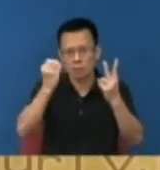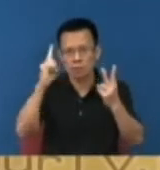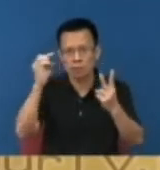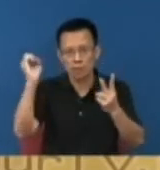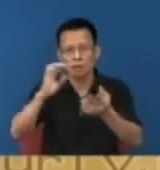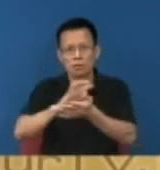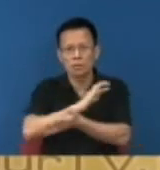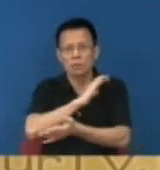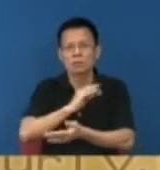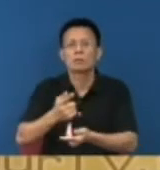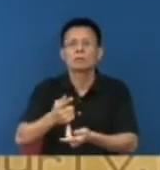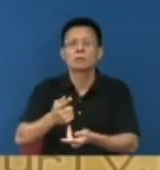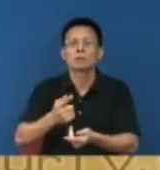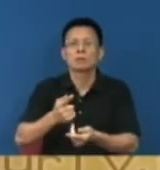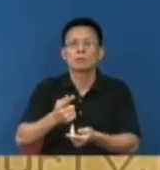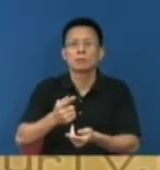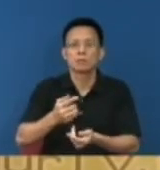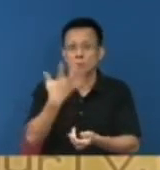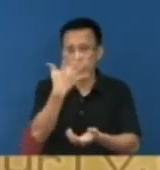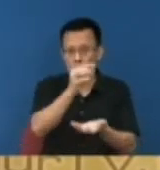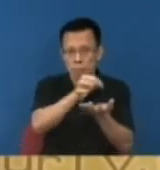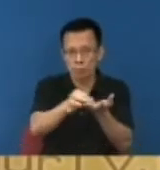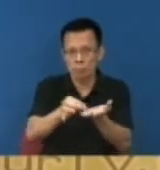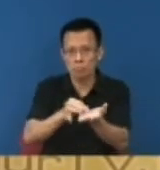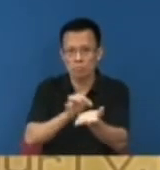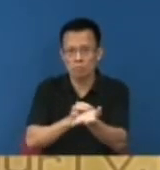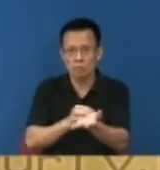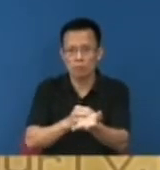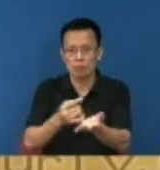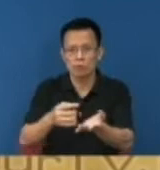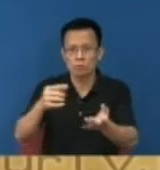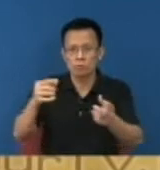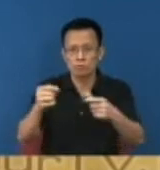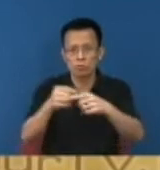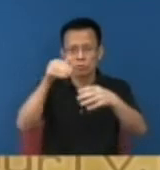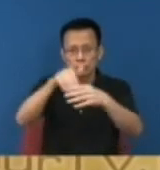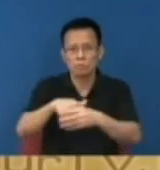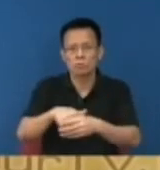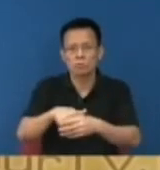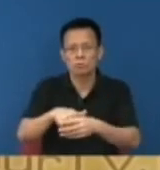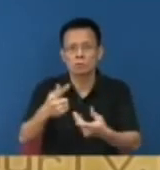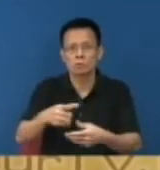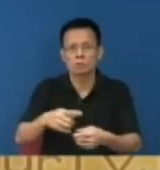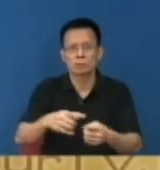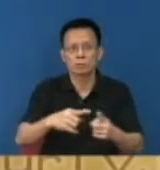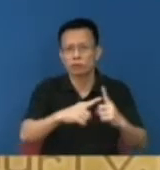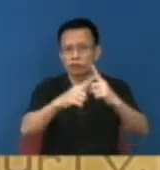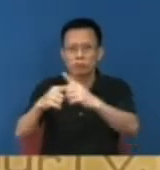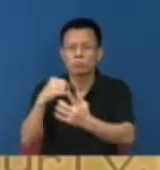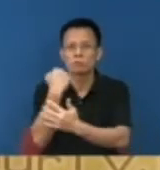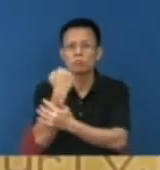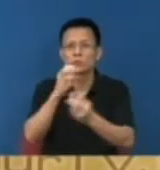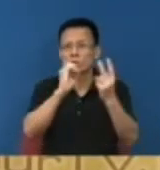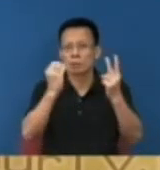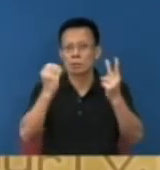2010年舉行的五區總辭。變相公投是不得人心，相反來講，直到現在為止，在2008